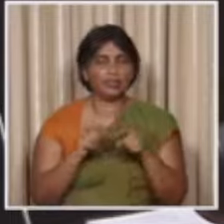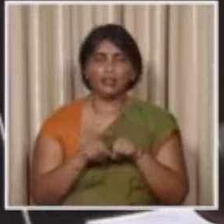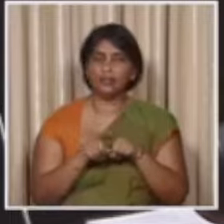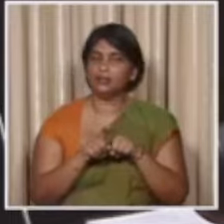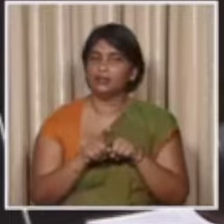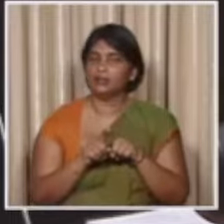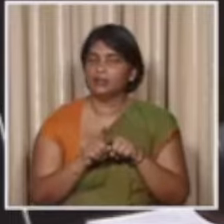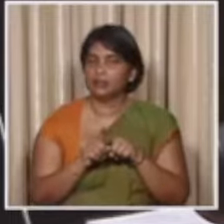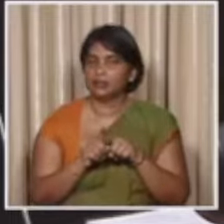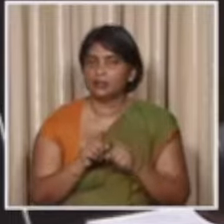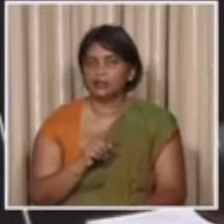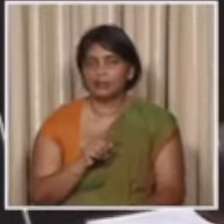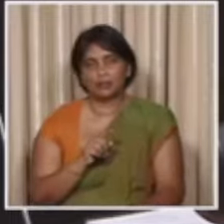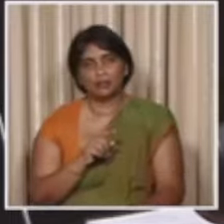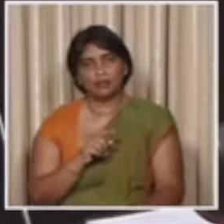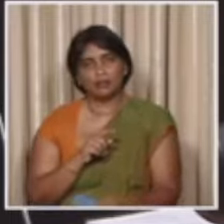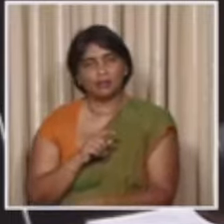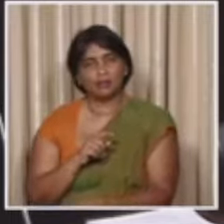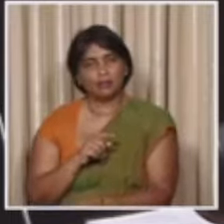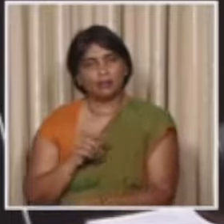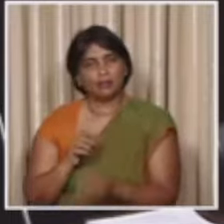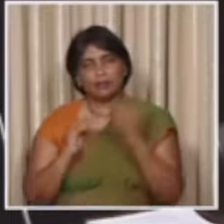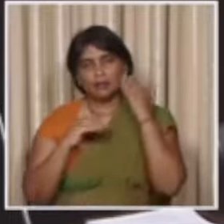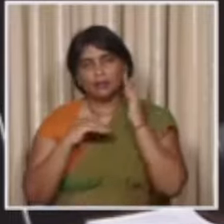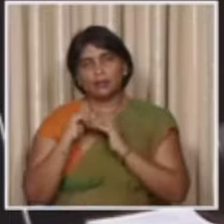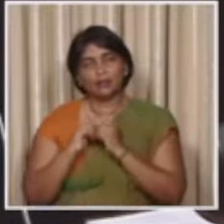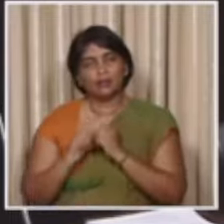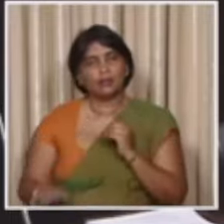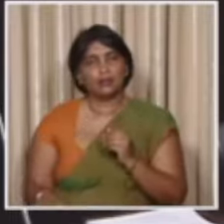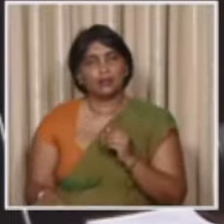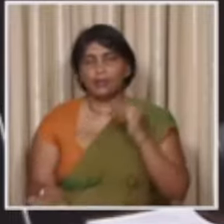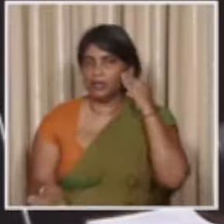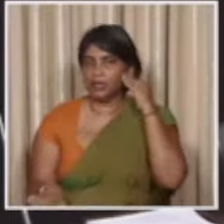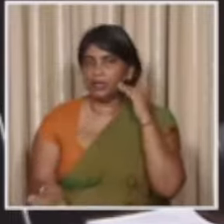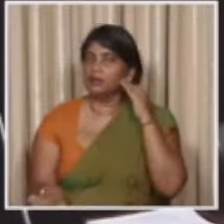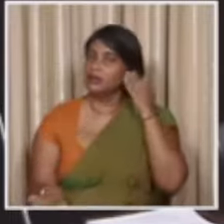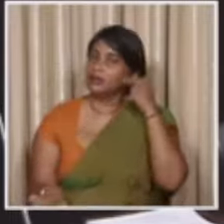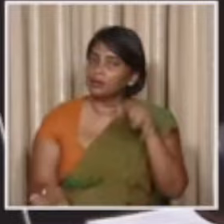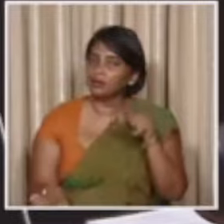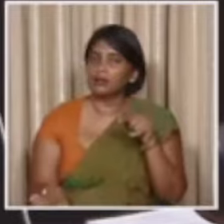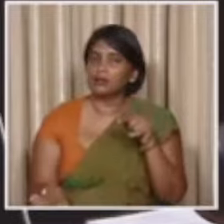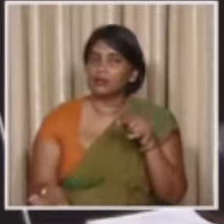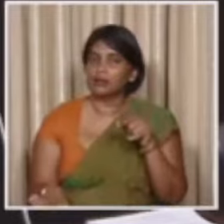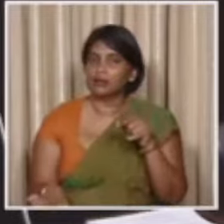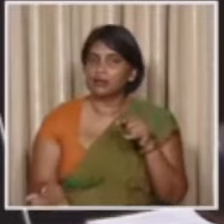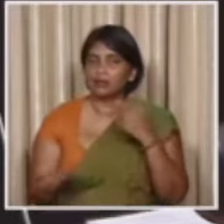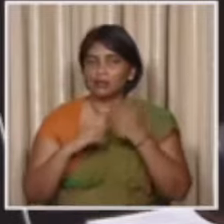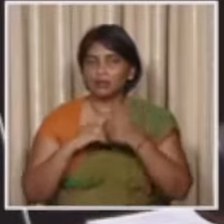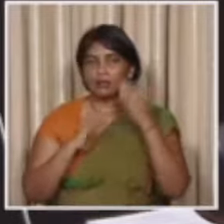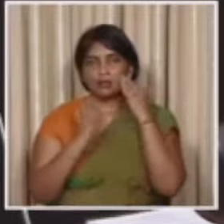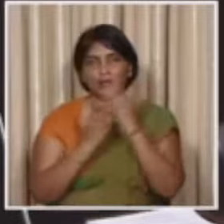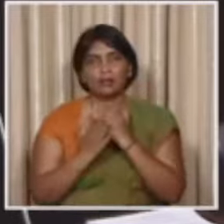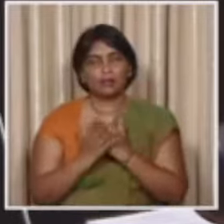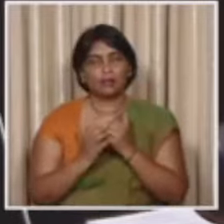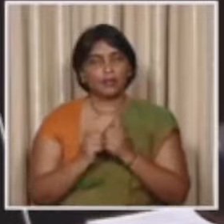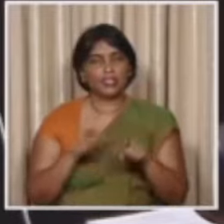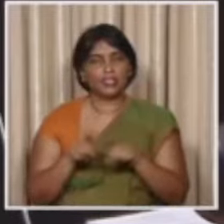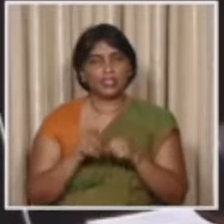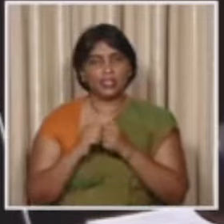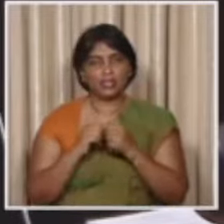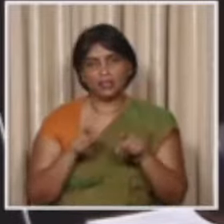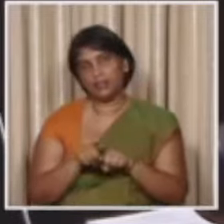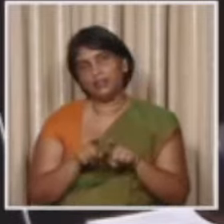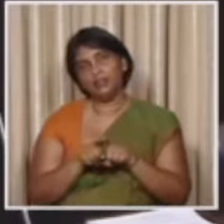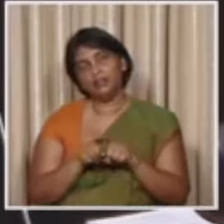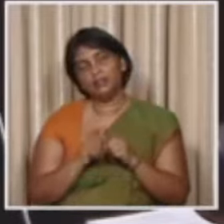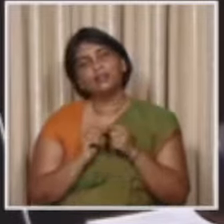රජයේ දේශපාලන පිළිගැනීම් වලටවත් නෙවෙයි, රටේ අපරාධ මර්ධනය කළා නීතිය හා සාමය ස්ථාපිත කිරීමට. ඒ සඳහා මේ